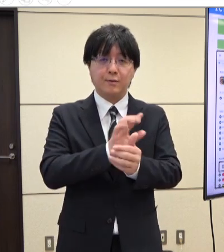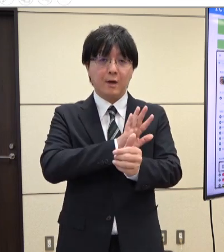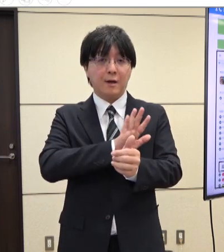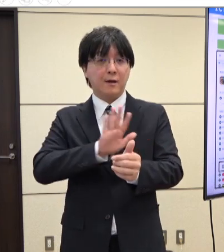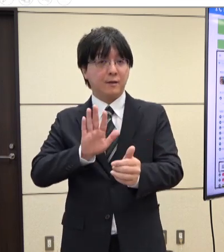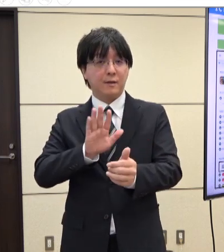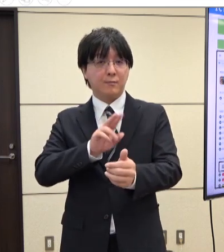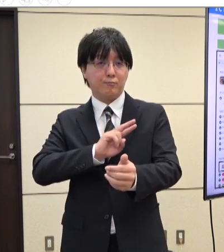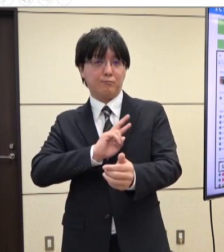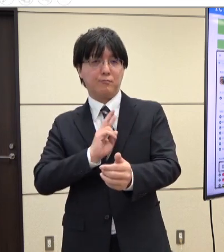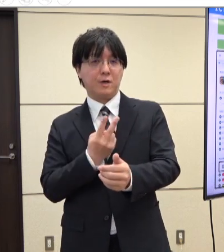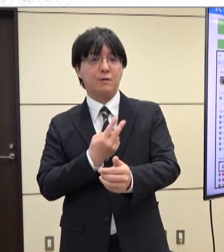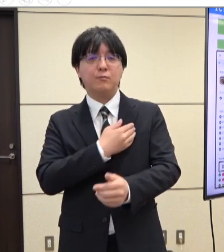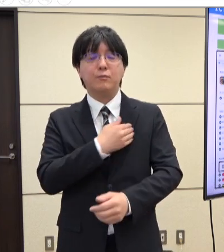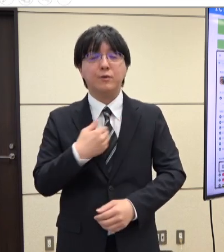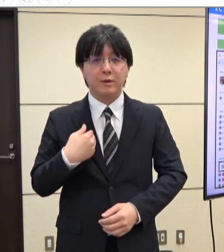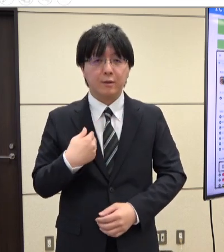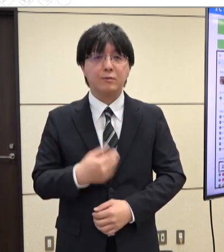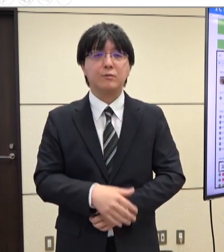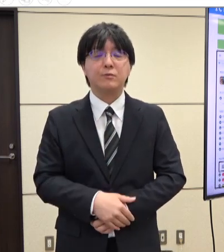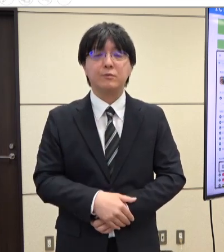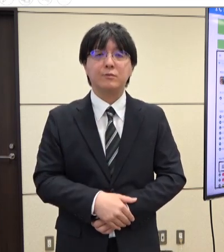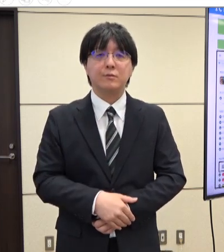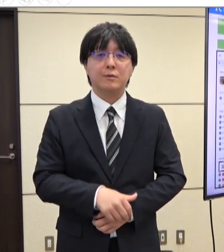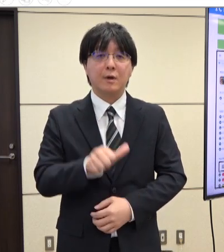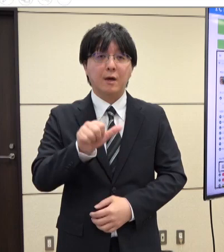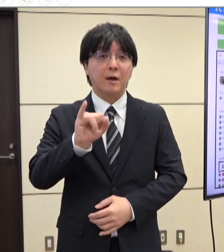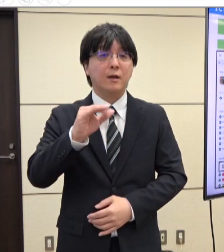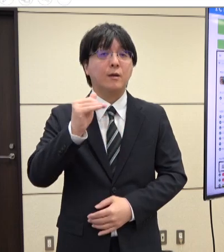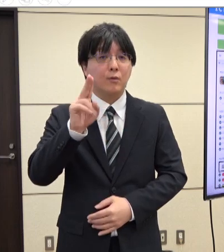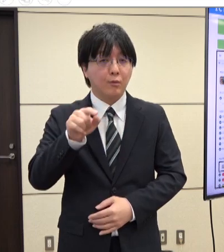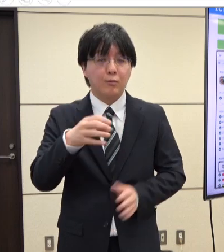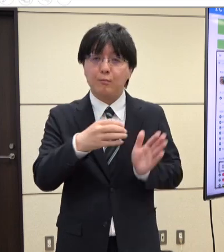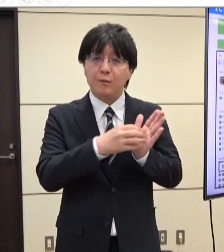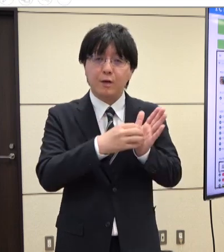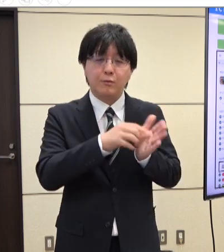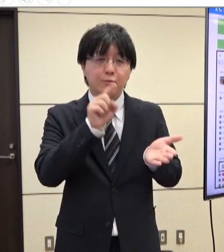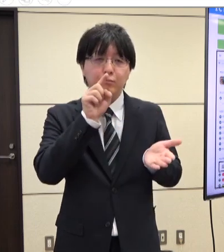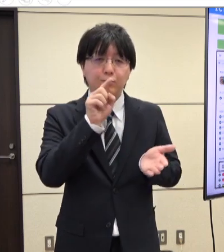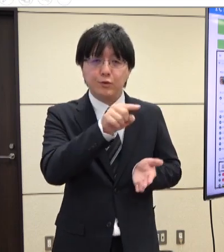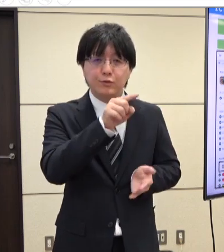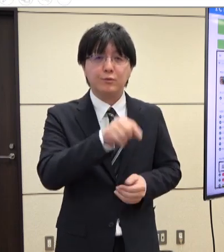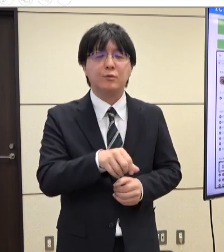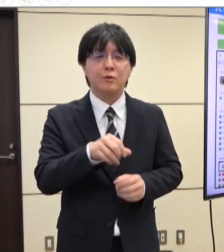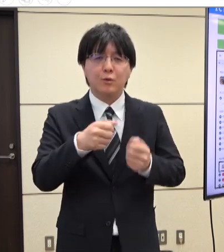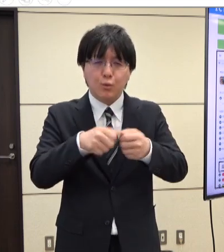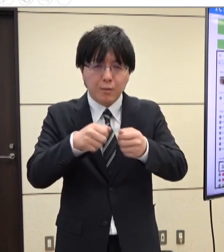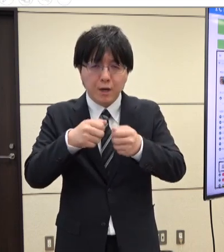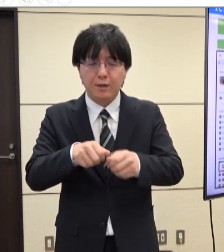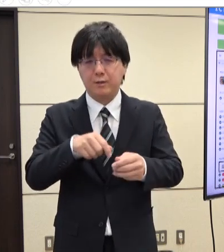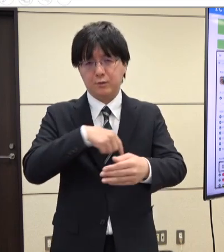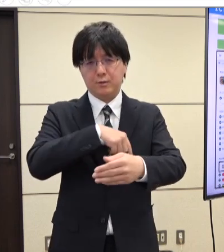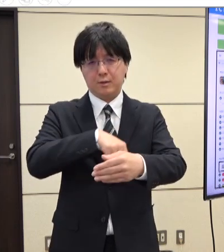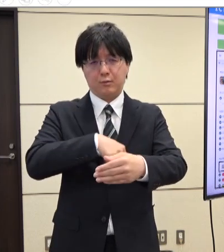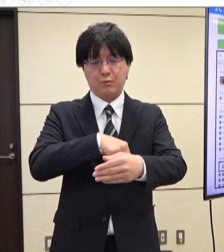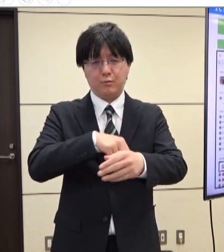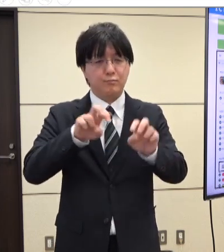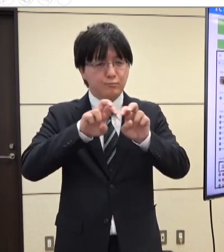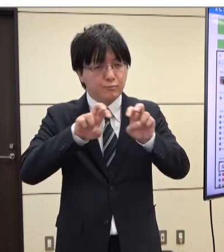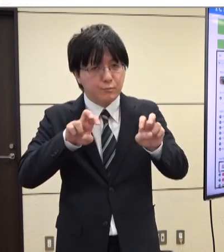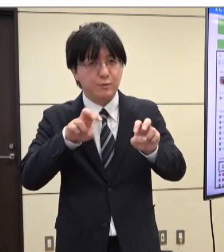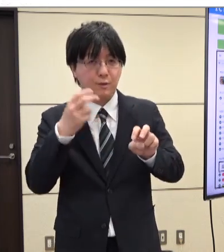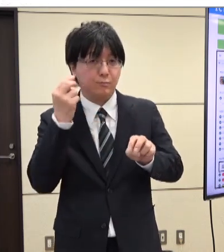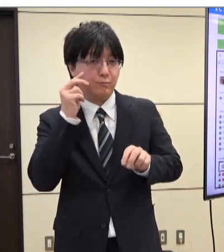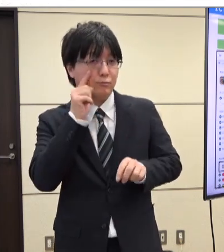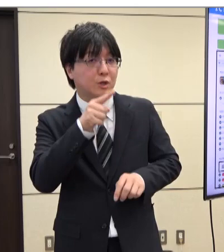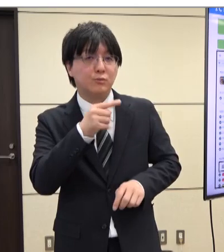も可能と。それからアイコンをクリックすればですね、まあ、詳細情報を、閲覧